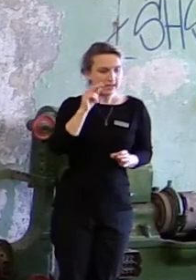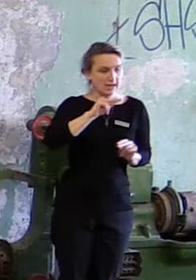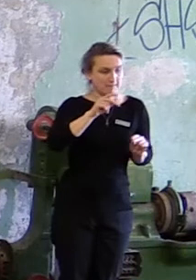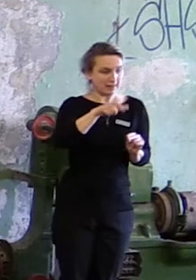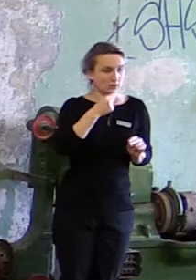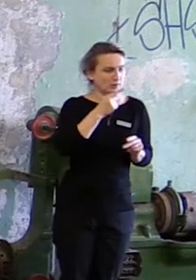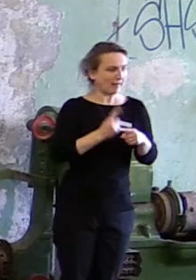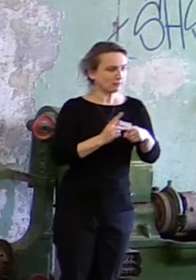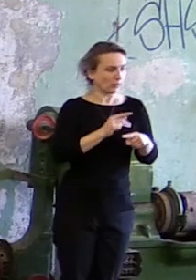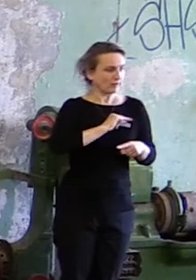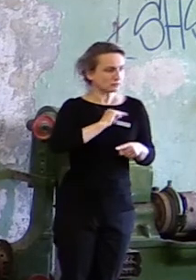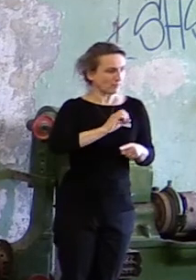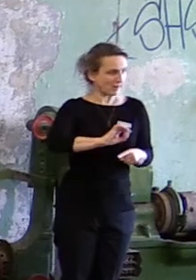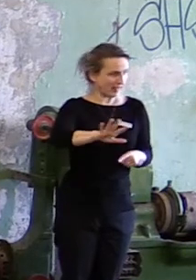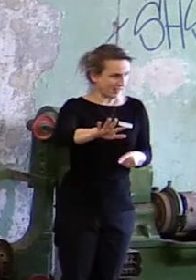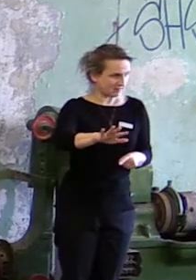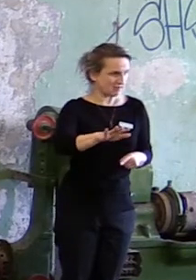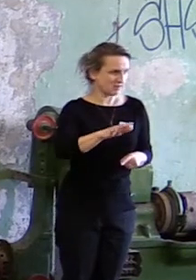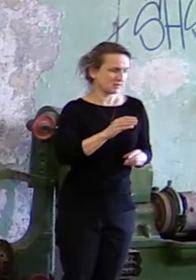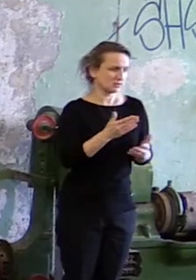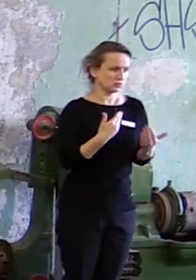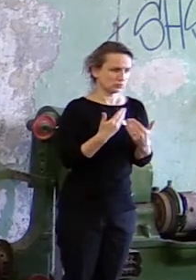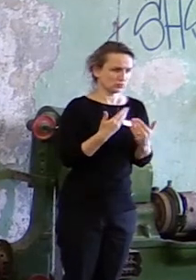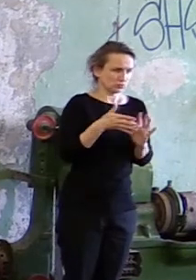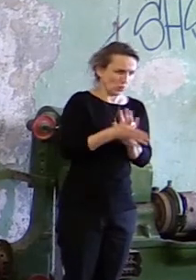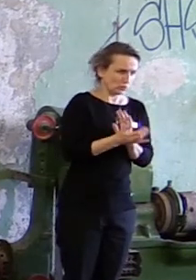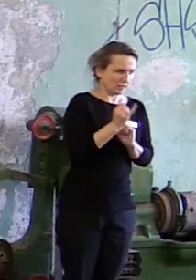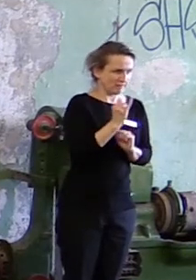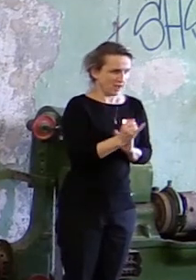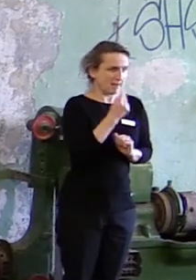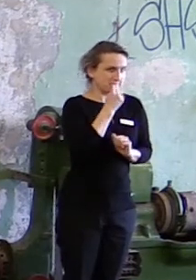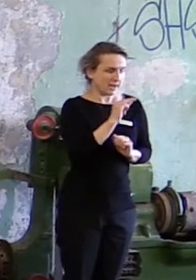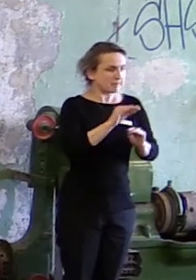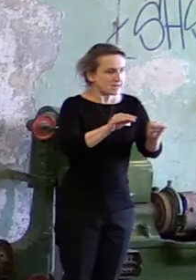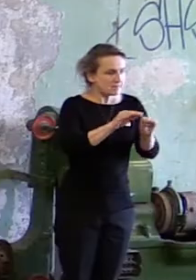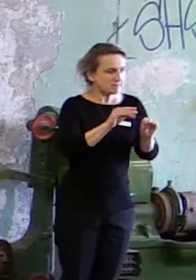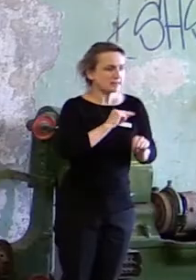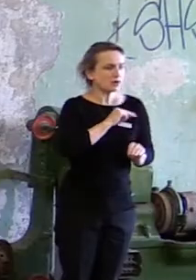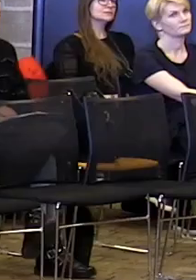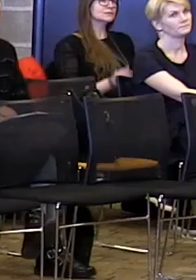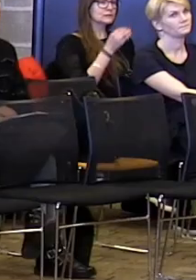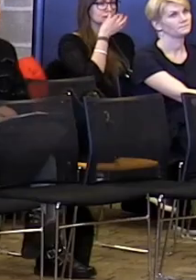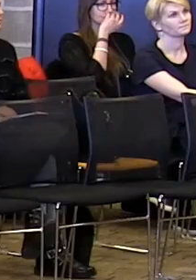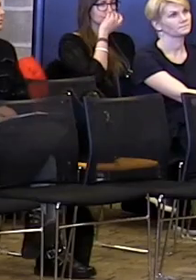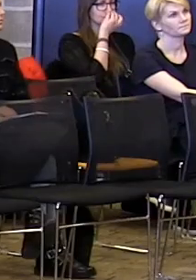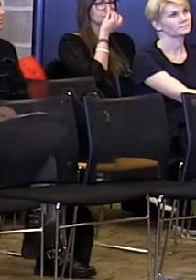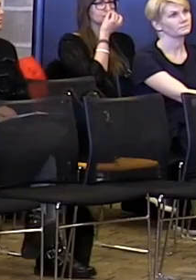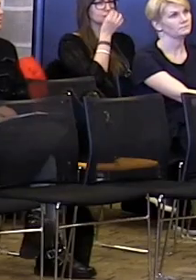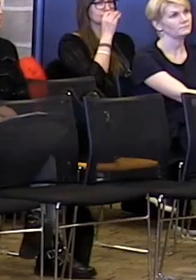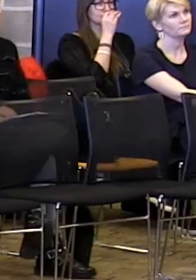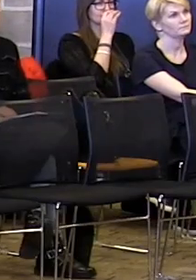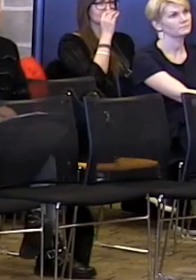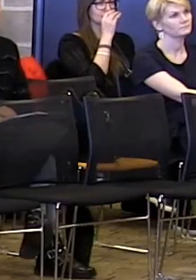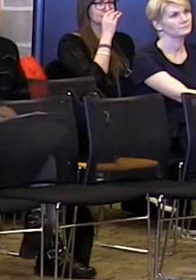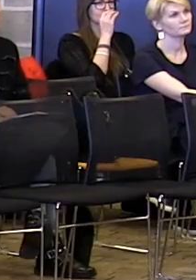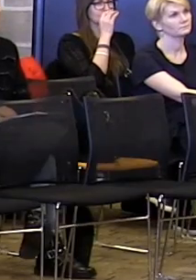tohi kasutada, et see on vale suhtumine, et pigem on see, et me kasutame seda õigest, eks ole. Just nimelt, ehk et siis on tõesti, kui Facebook seal kõrval